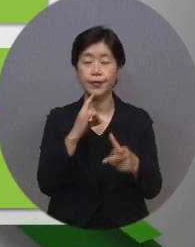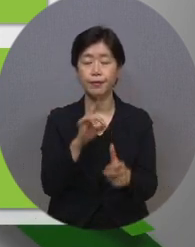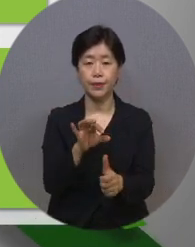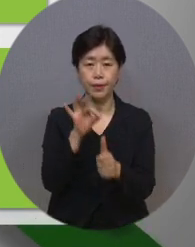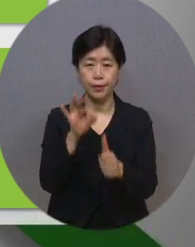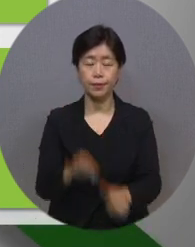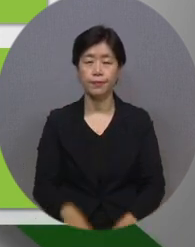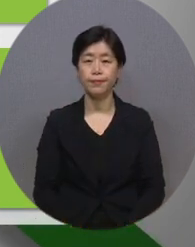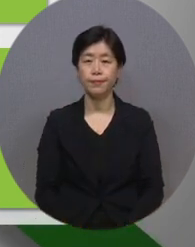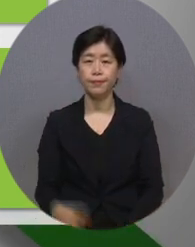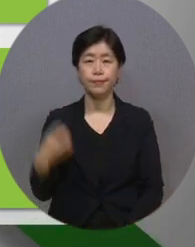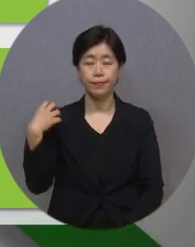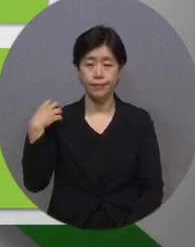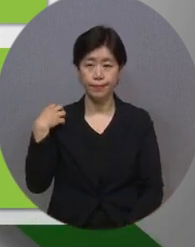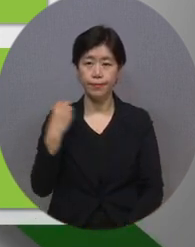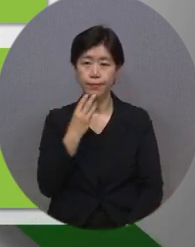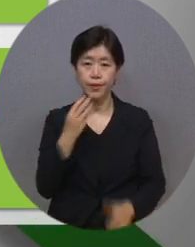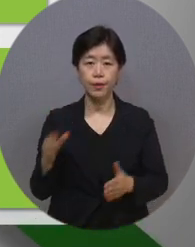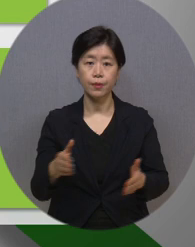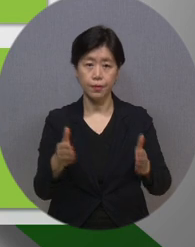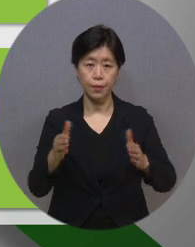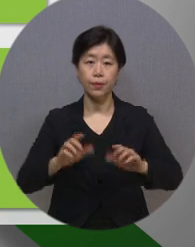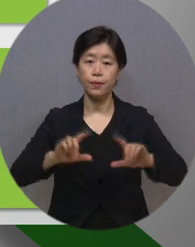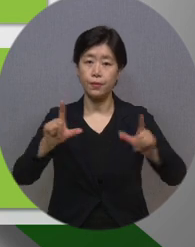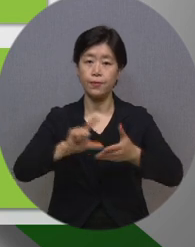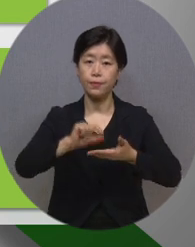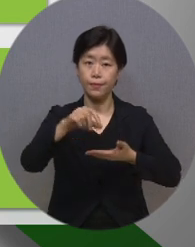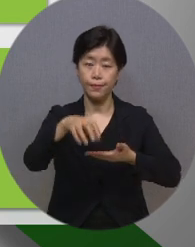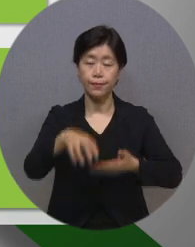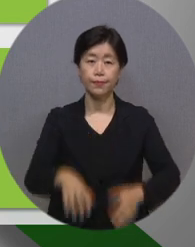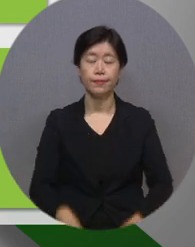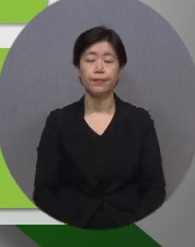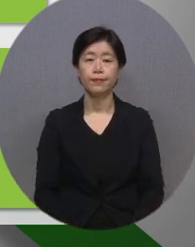채용합니다. 담당지사는 경기 동부지사입니다.